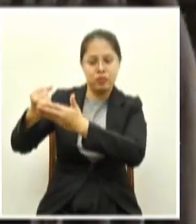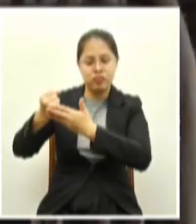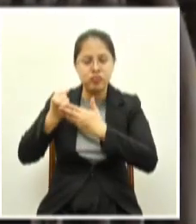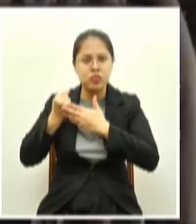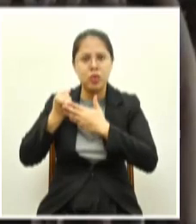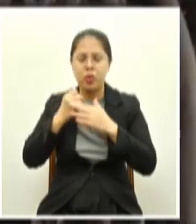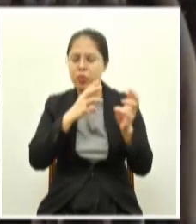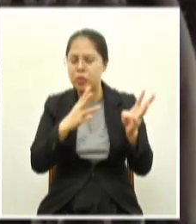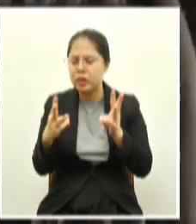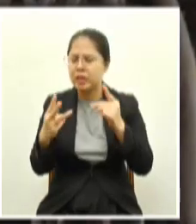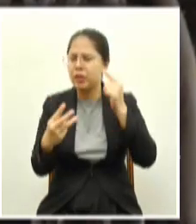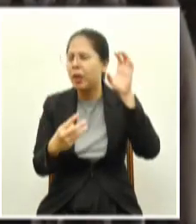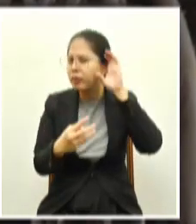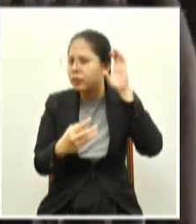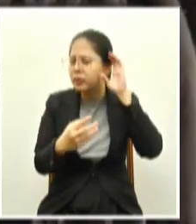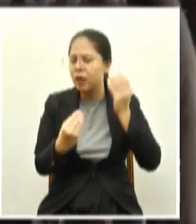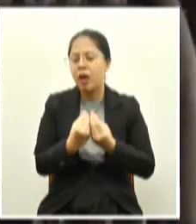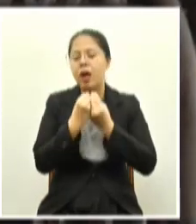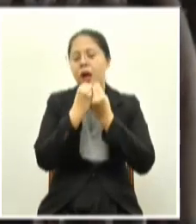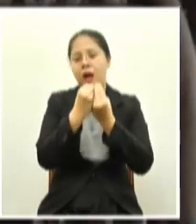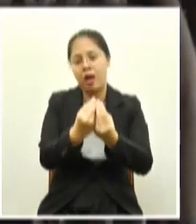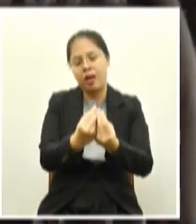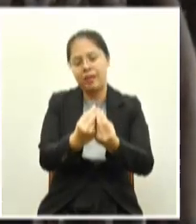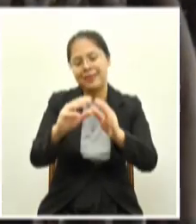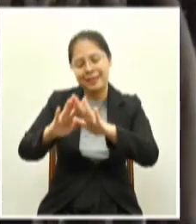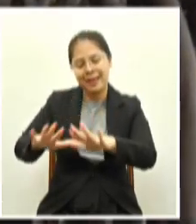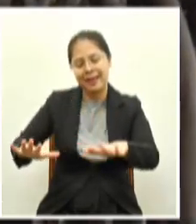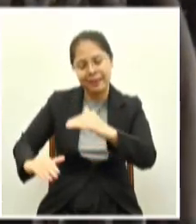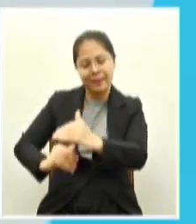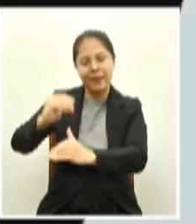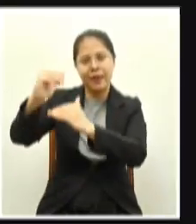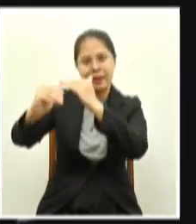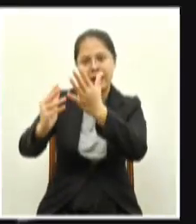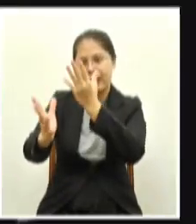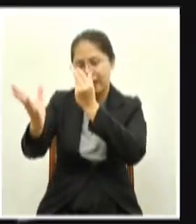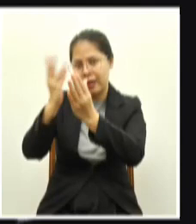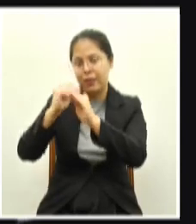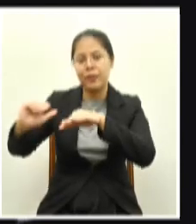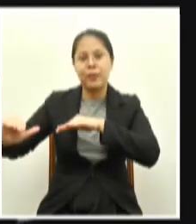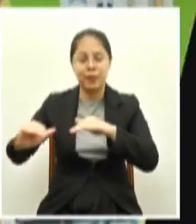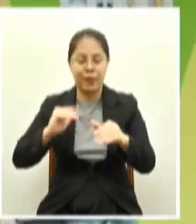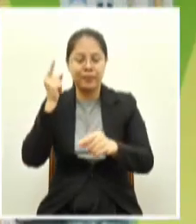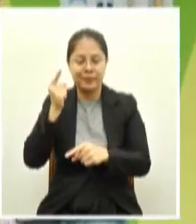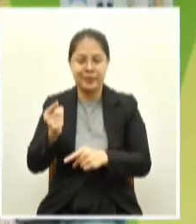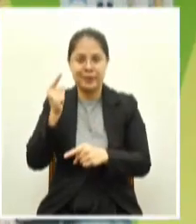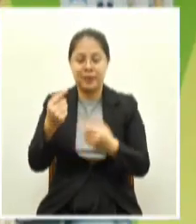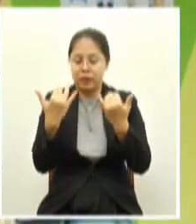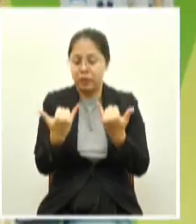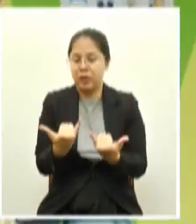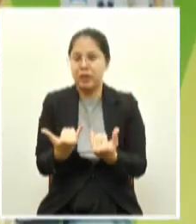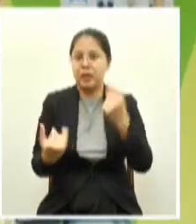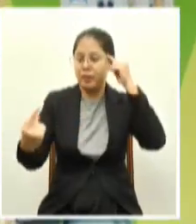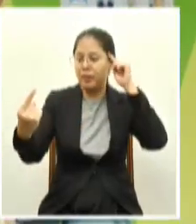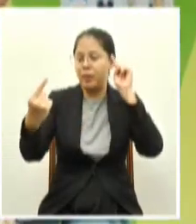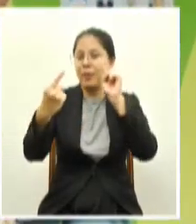าฐานความเชื่อที่มีต่อการสร้างเด็กๆของเราให้เป็นนักเรียนรู้ได้อย่างแท้จริงและเราก็ได้เห็นปณิธ